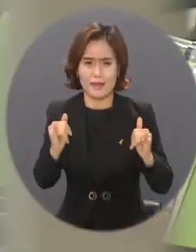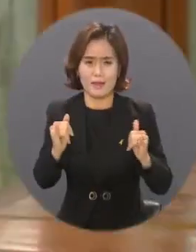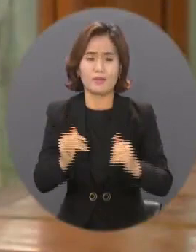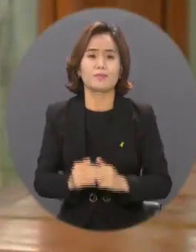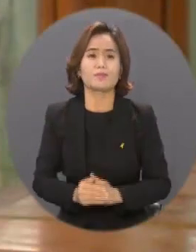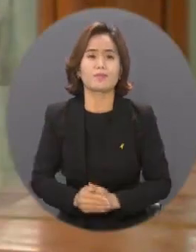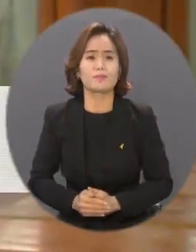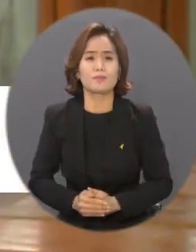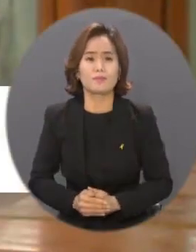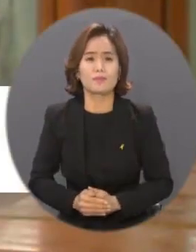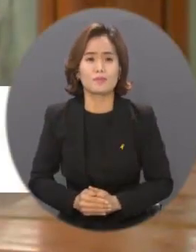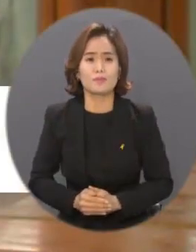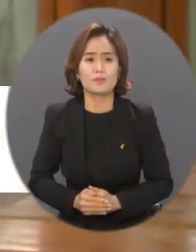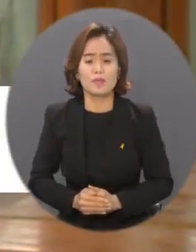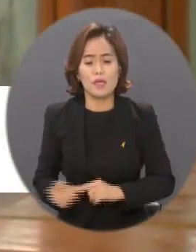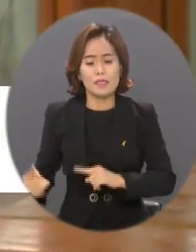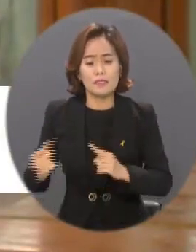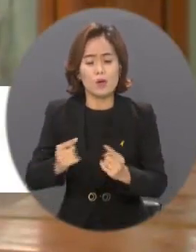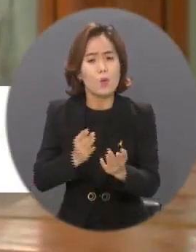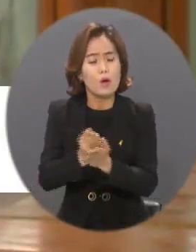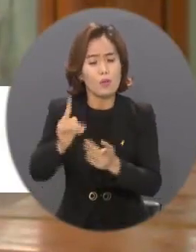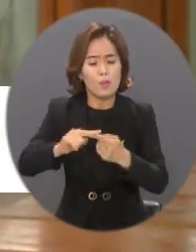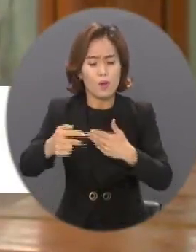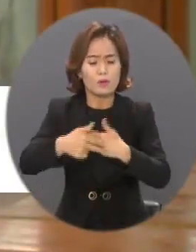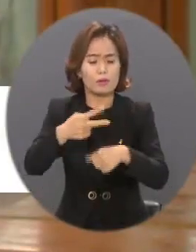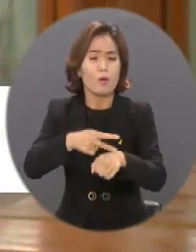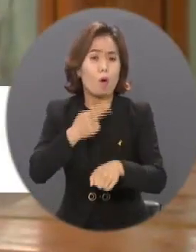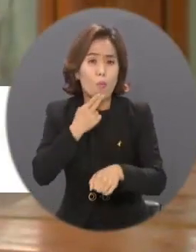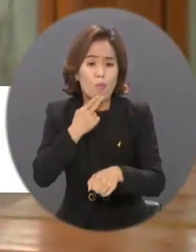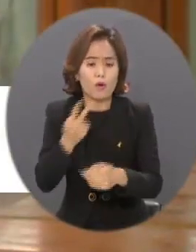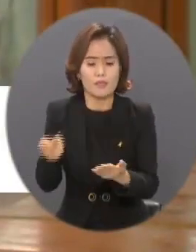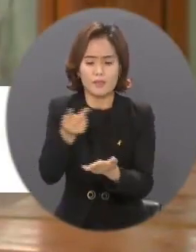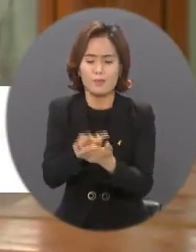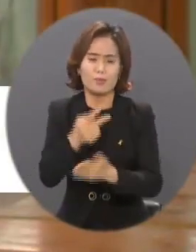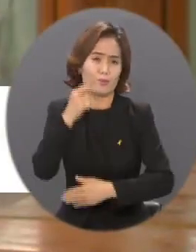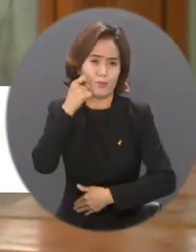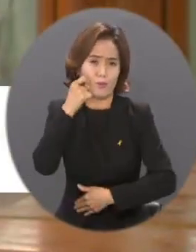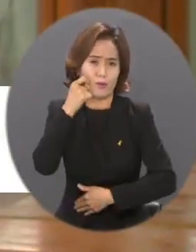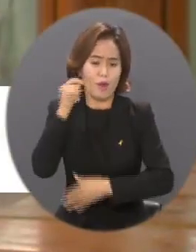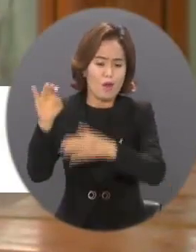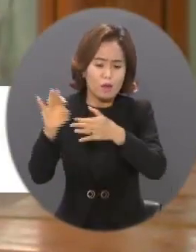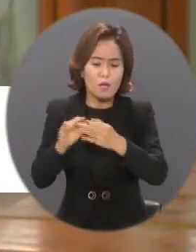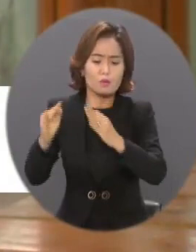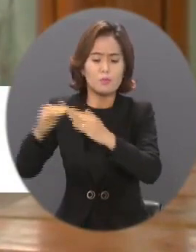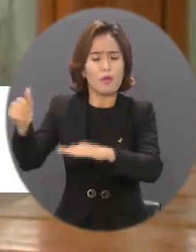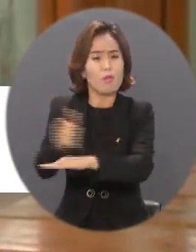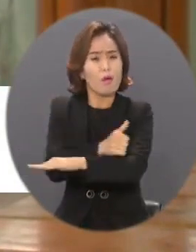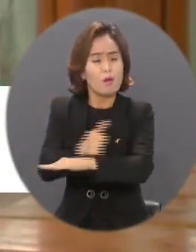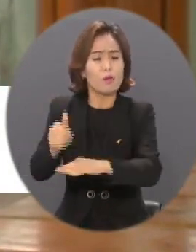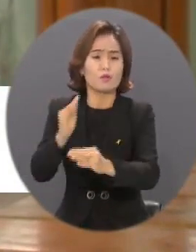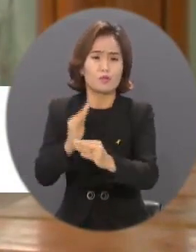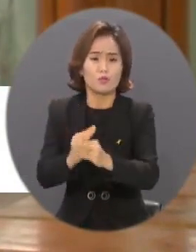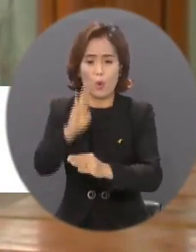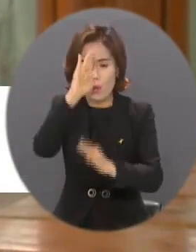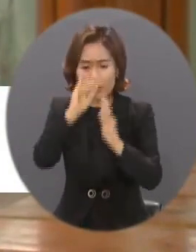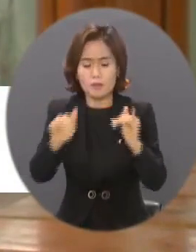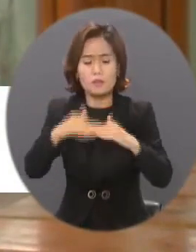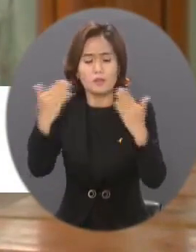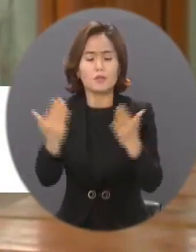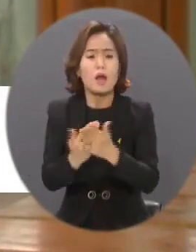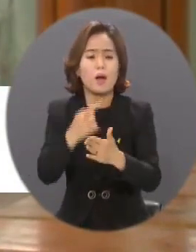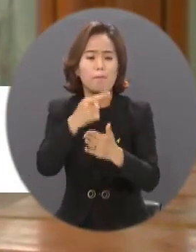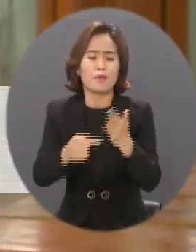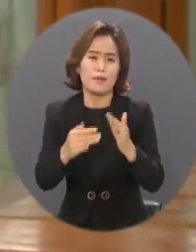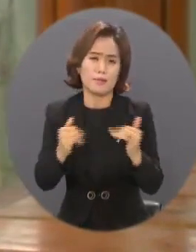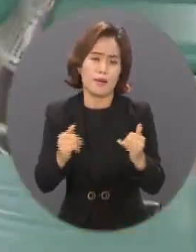있습니다. 재활학과 그 당시에 그 시기하고 의사가 없었고 입원을 못 했다니까? 계속 통근치료 했다니까? 환자들이 다 유공자들이